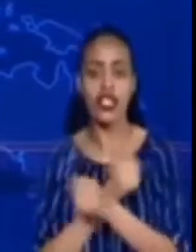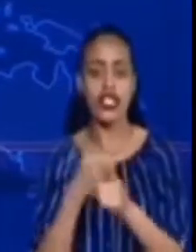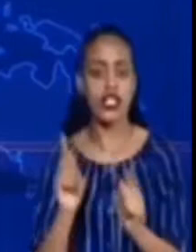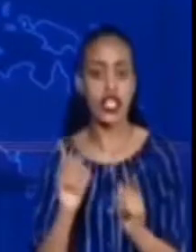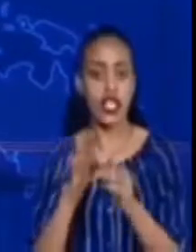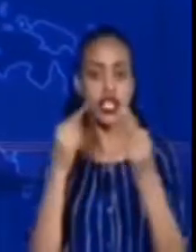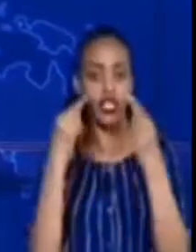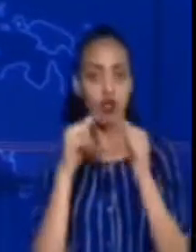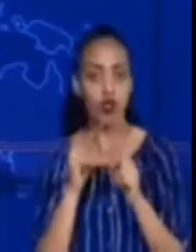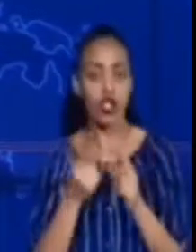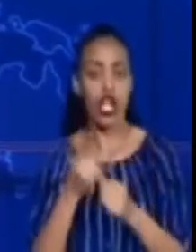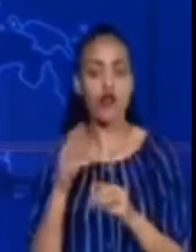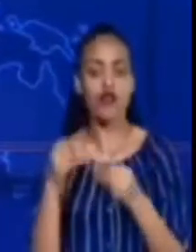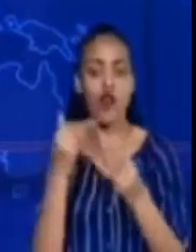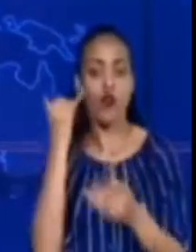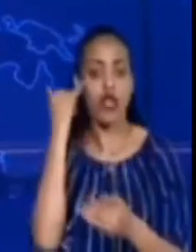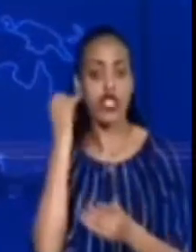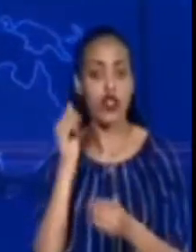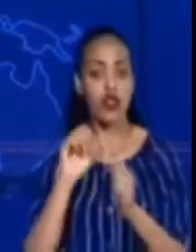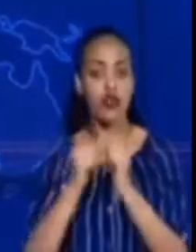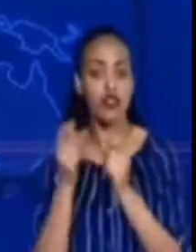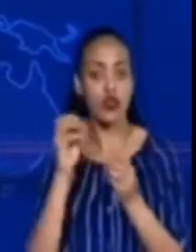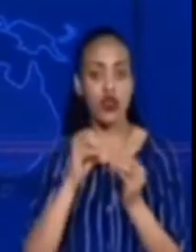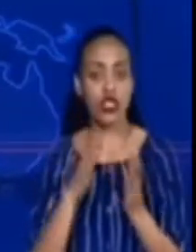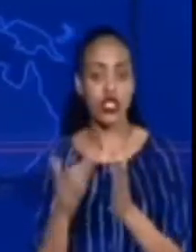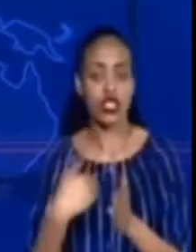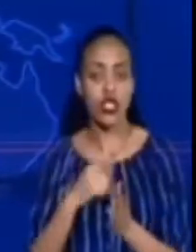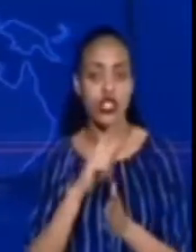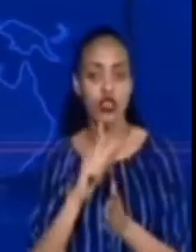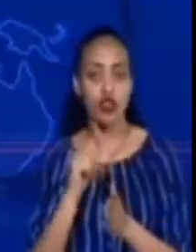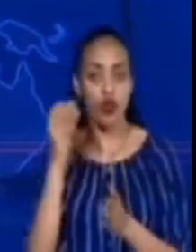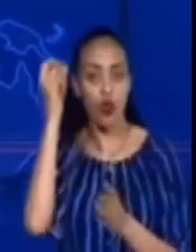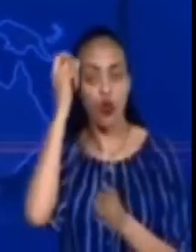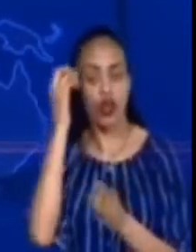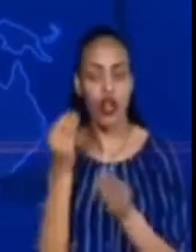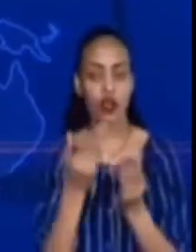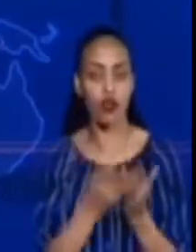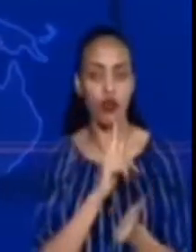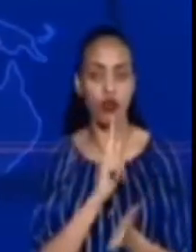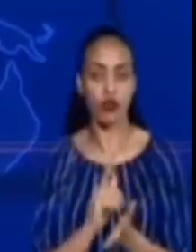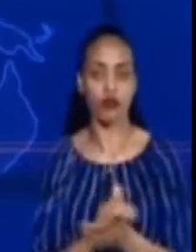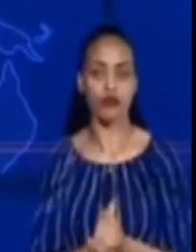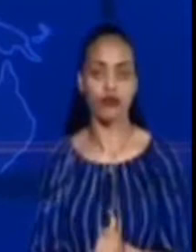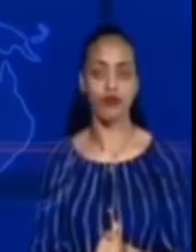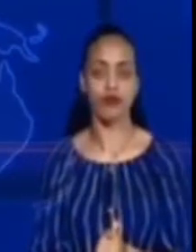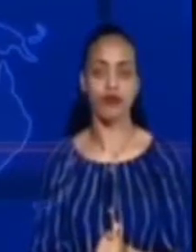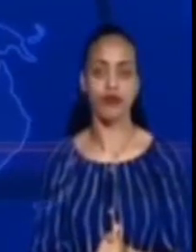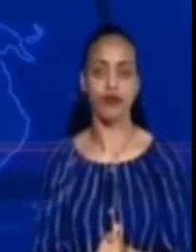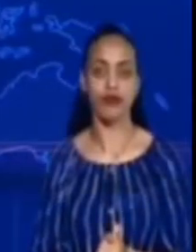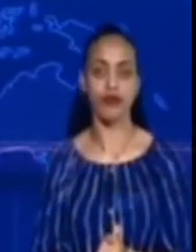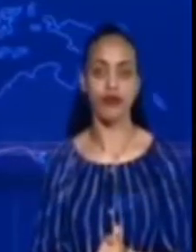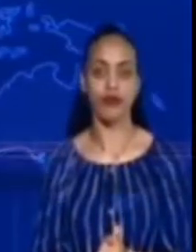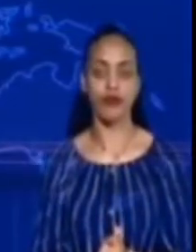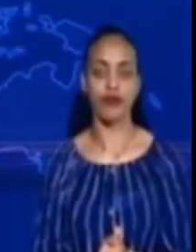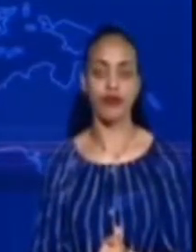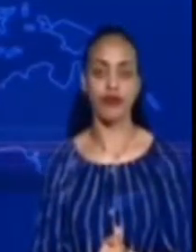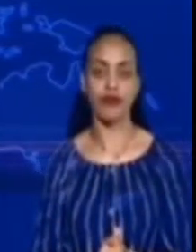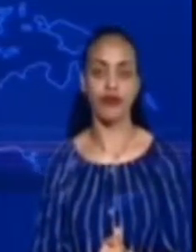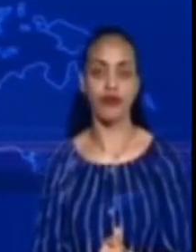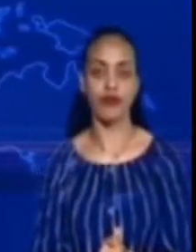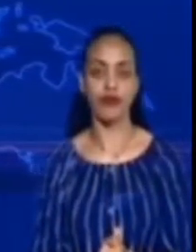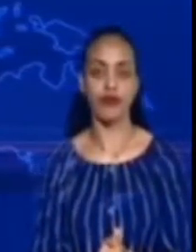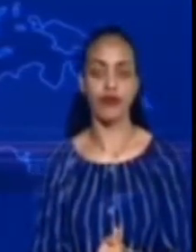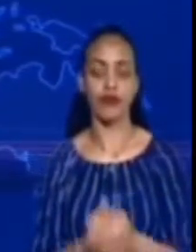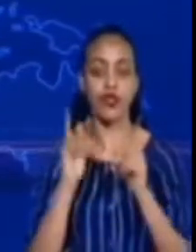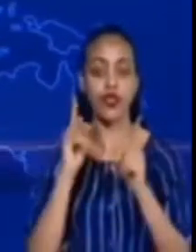ሙስሊም እንደሚሆን ተስፋ አለኝ በቅርቡ ዋና ጣሊያንስ በከሉ ለጥረት ሃላን ዴቪን